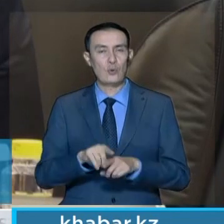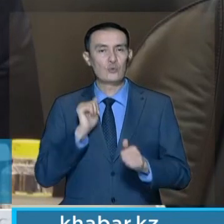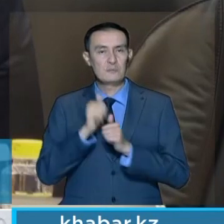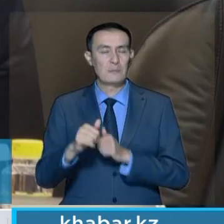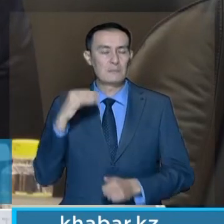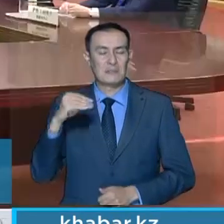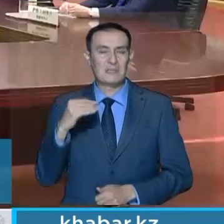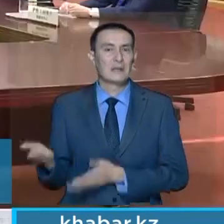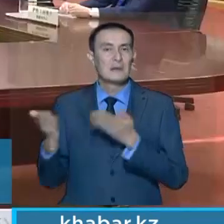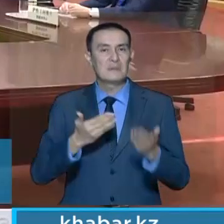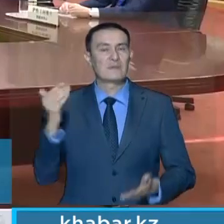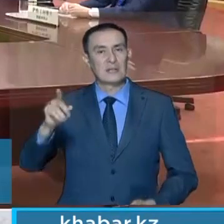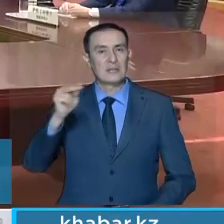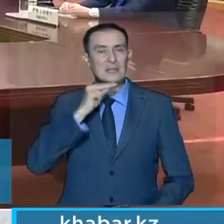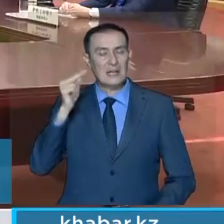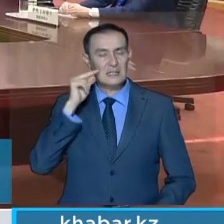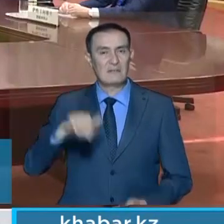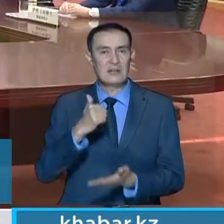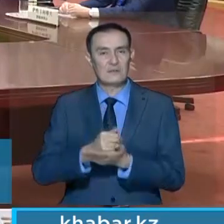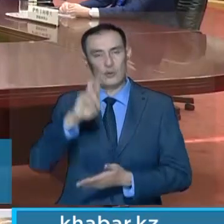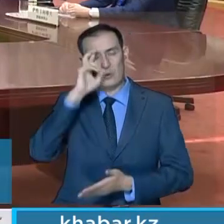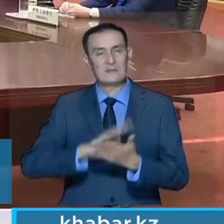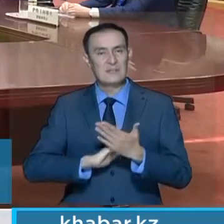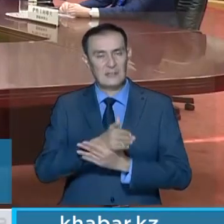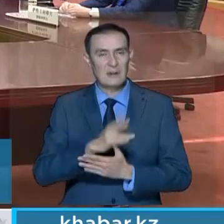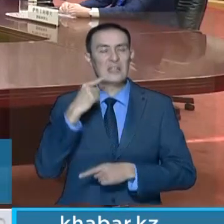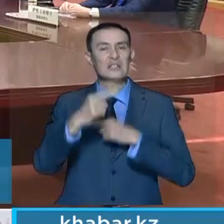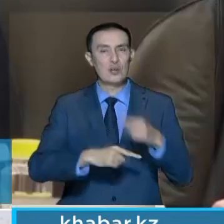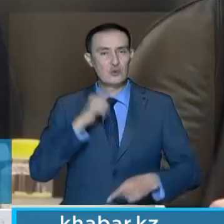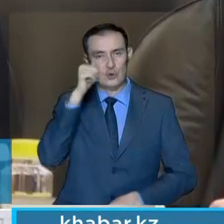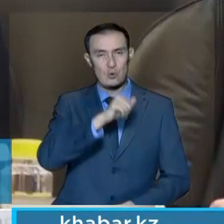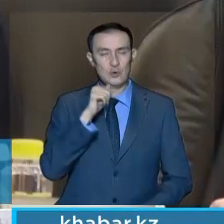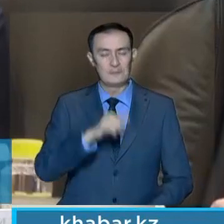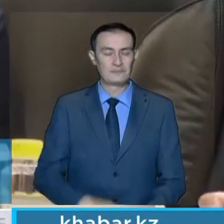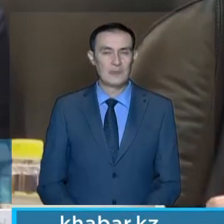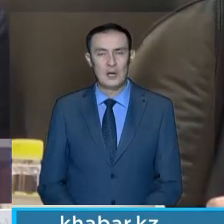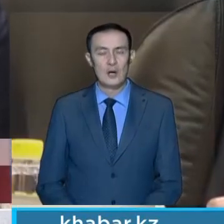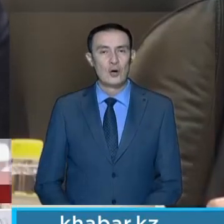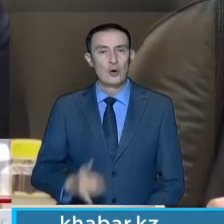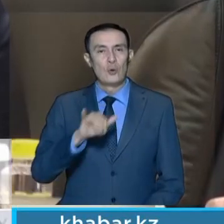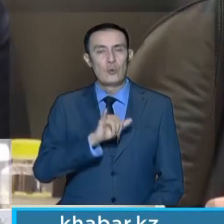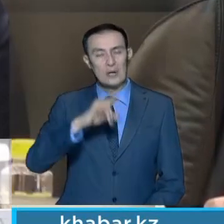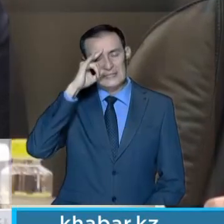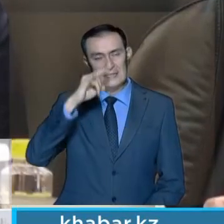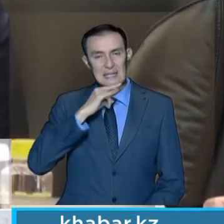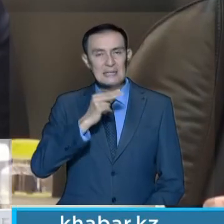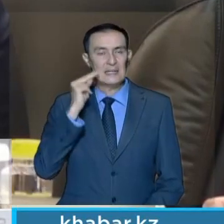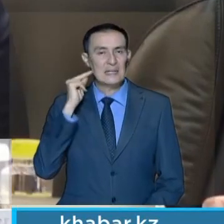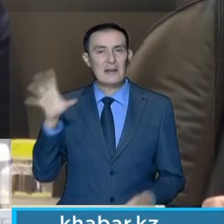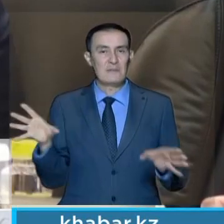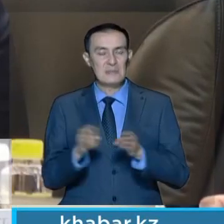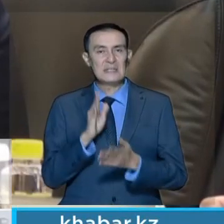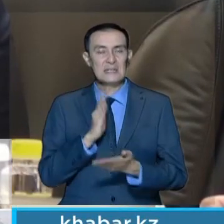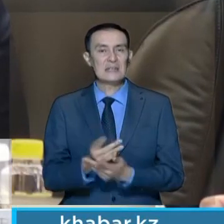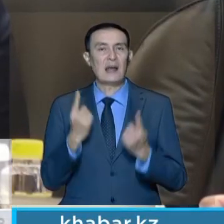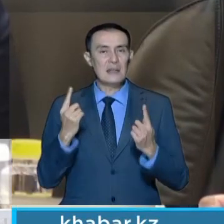наш президент пригласил китайского лидера также с госвизитом на следующий год. Считаю, что у Казахстана и Китая имеется колоссальный